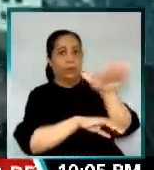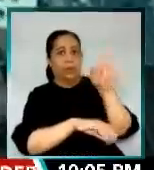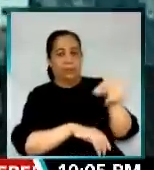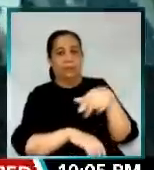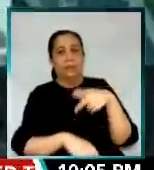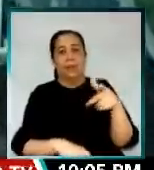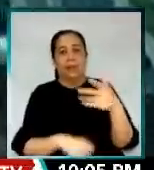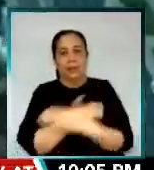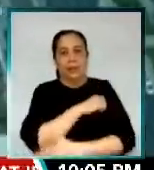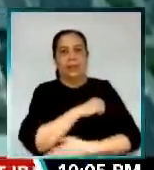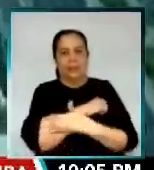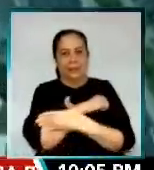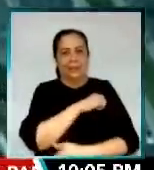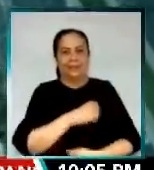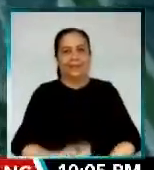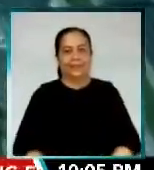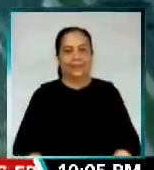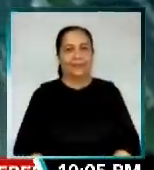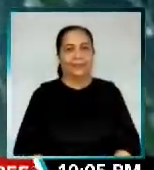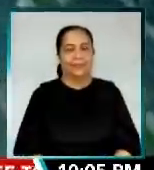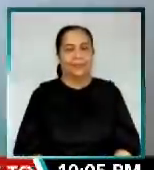Aquino, GMA News.